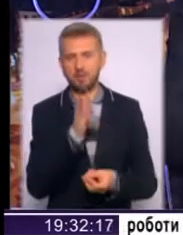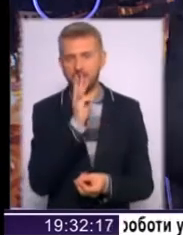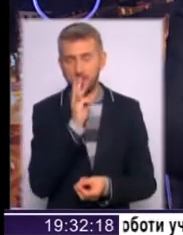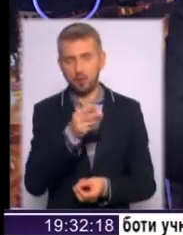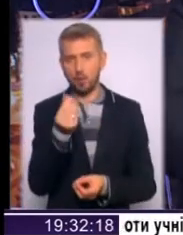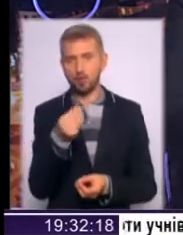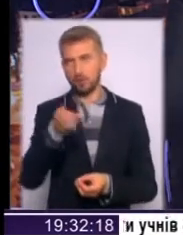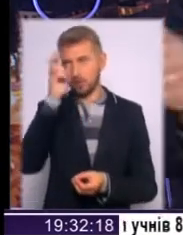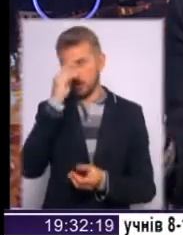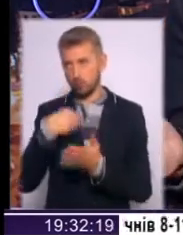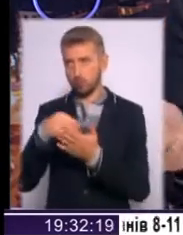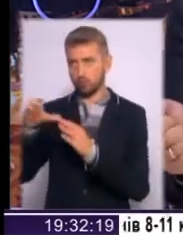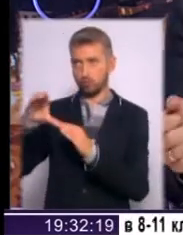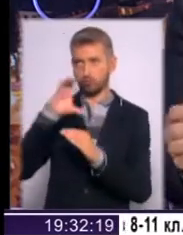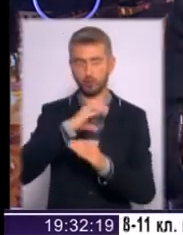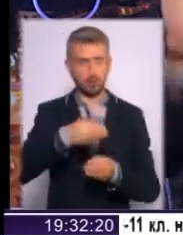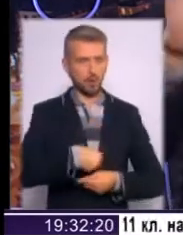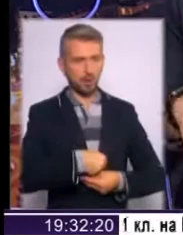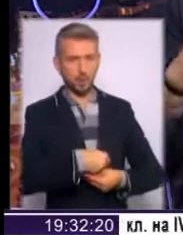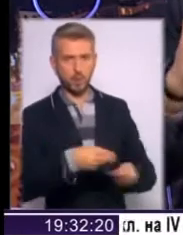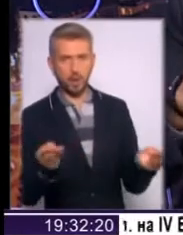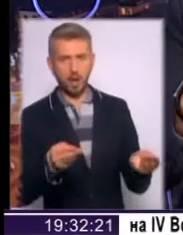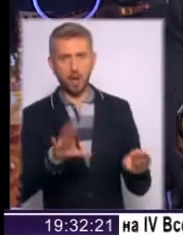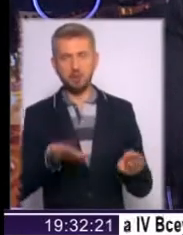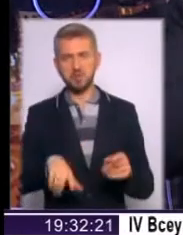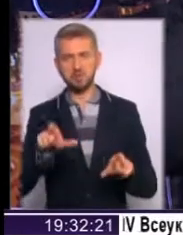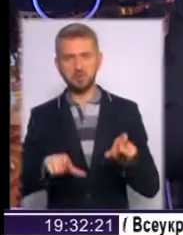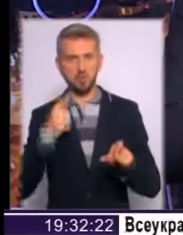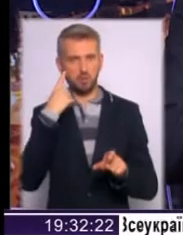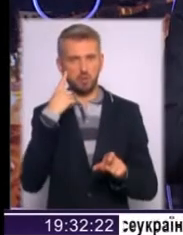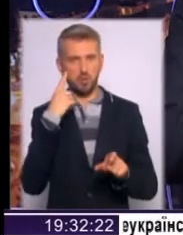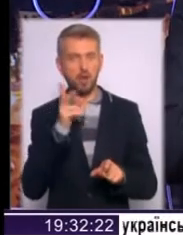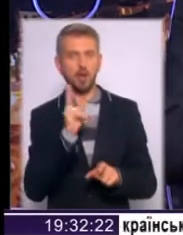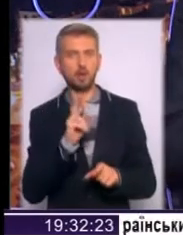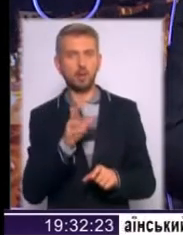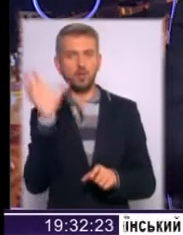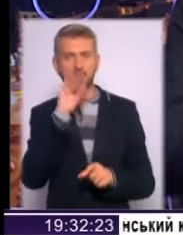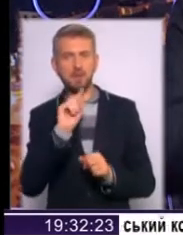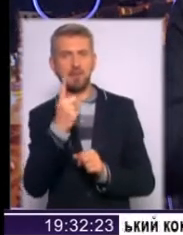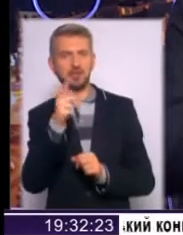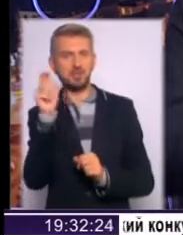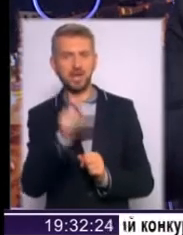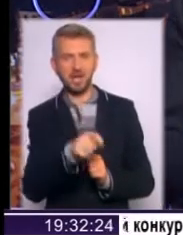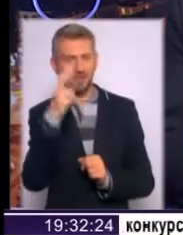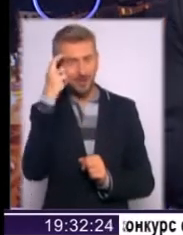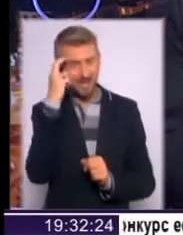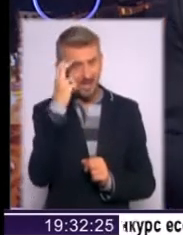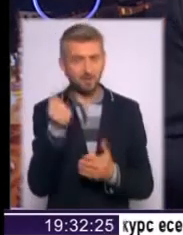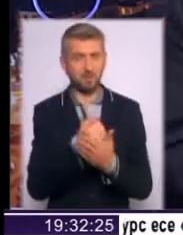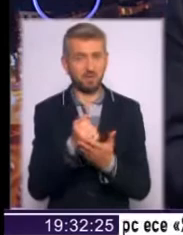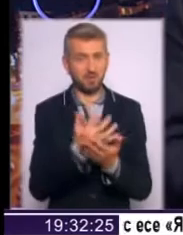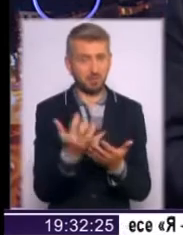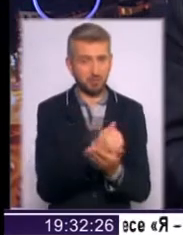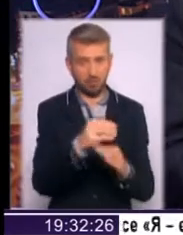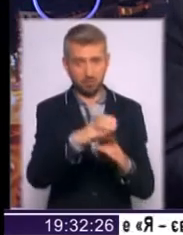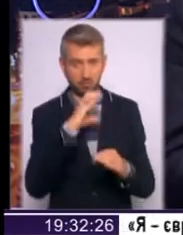державного бюджету прийшли, ми роздали їх бюджетникам угу. і сидимо, де затикаємо дири. Хто встиг вперше приїхати в Київ, вибити там за торбу щось, той отримав. Зараз